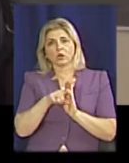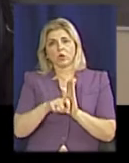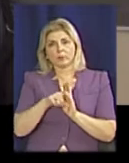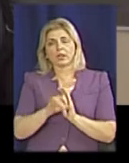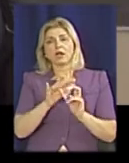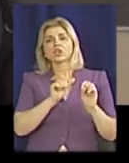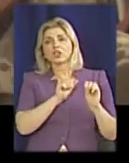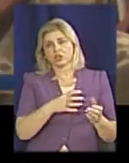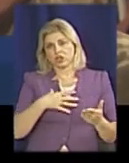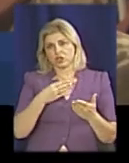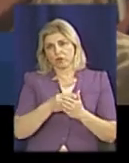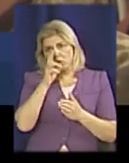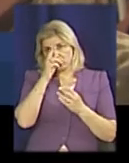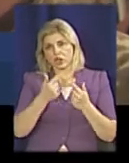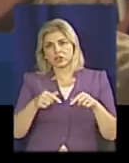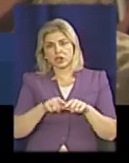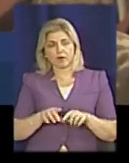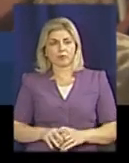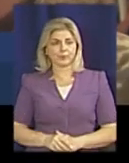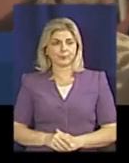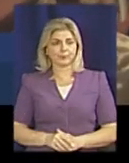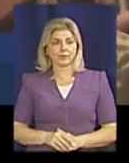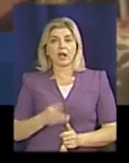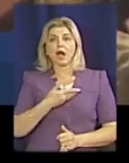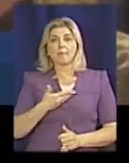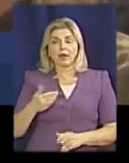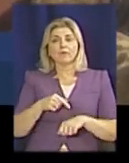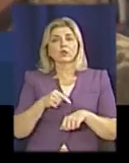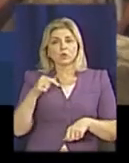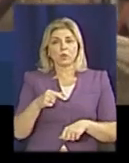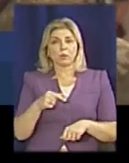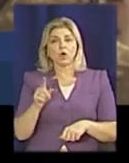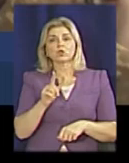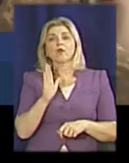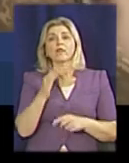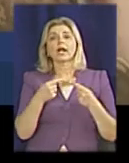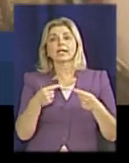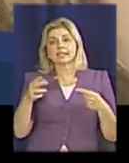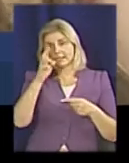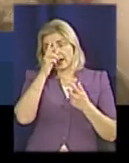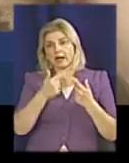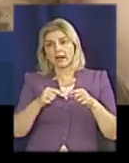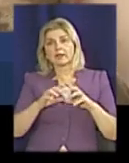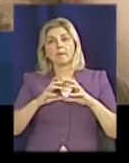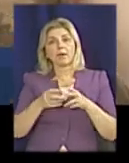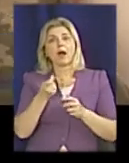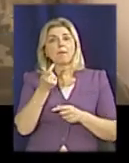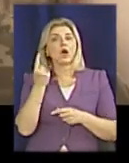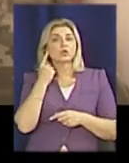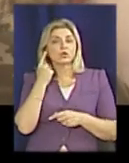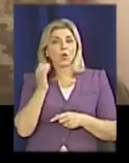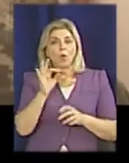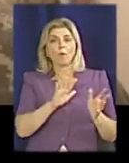відстоюють свою державу. «Довгий час ми чуємо в свій бік, що в різних країнах світу мало чують про події,